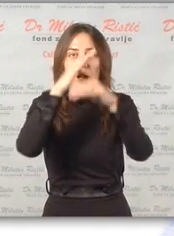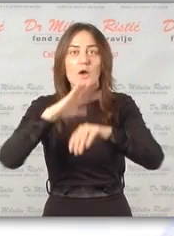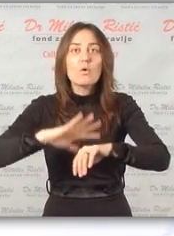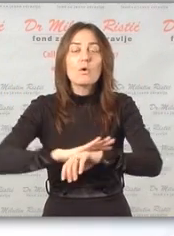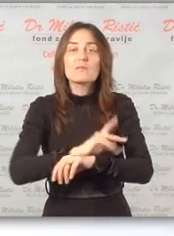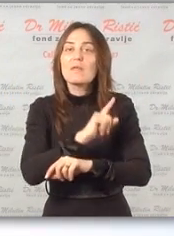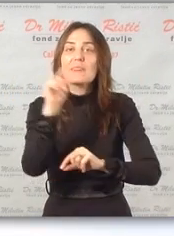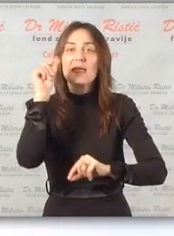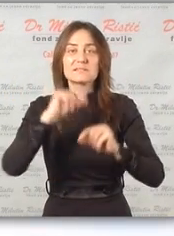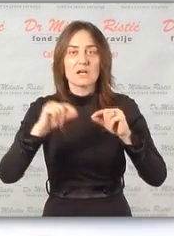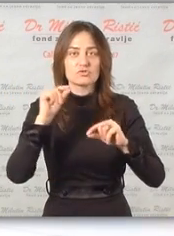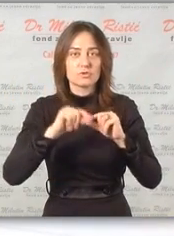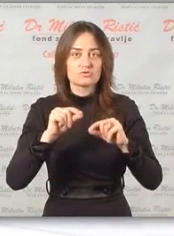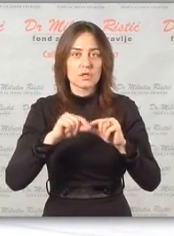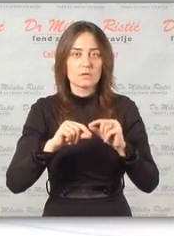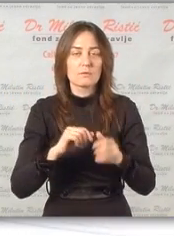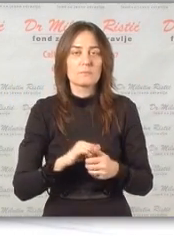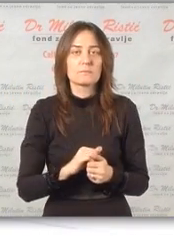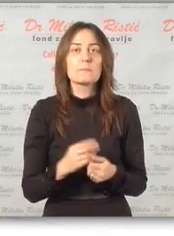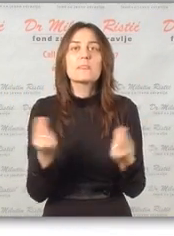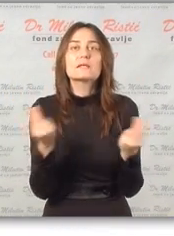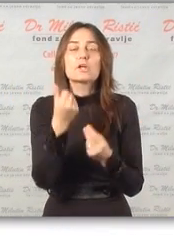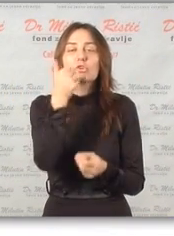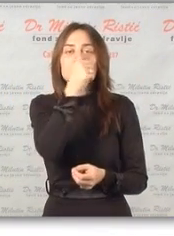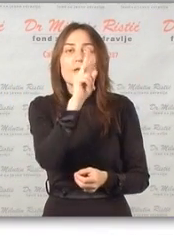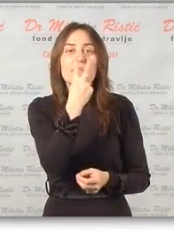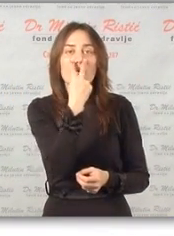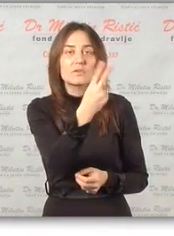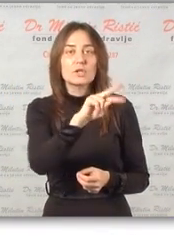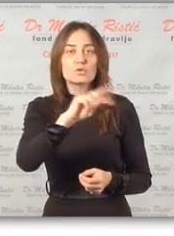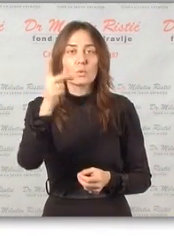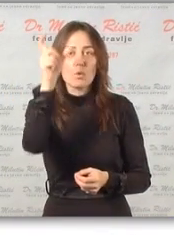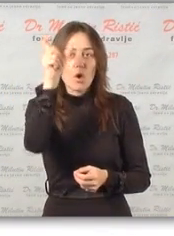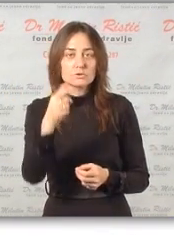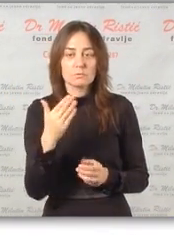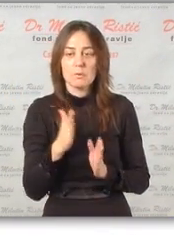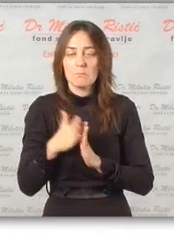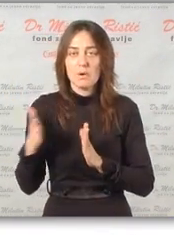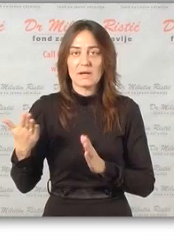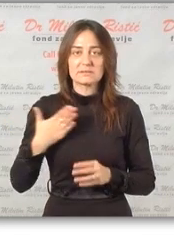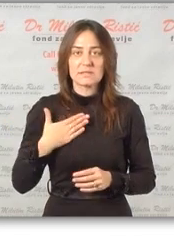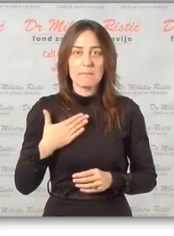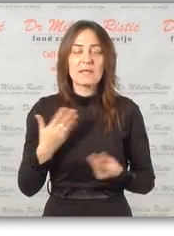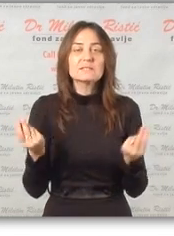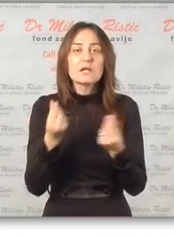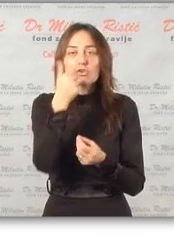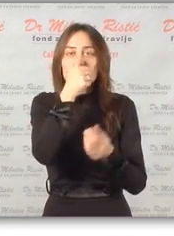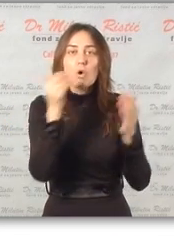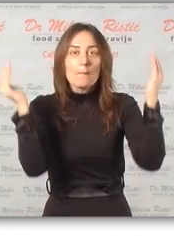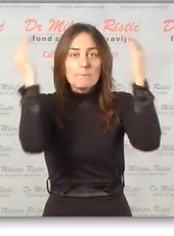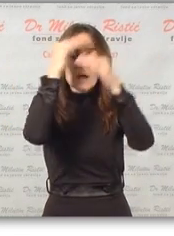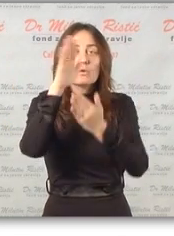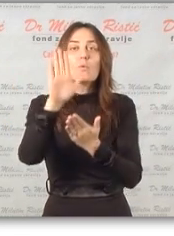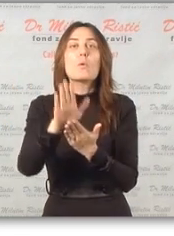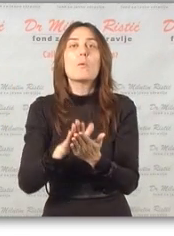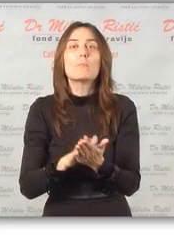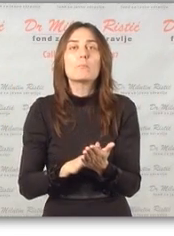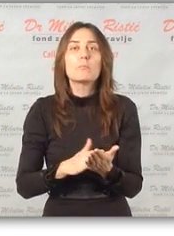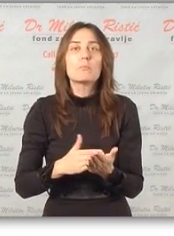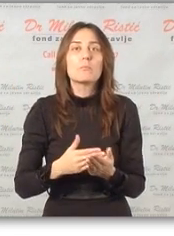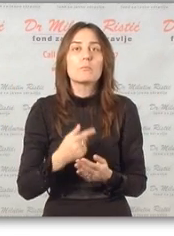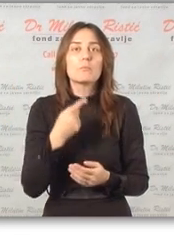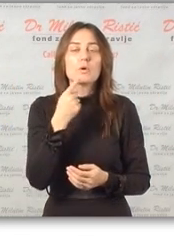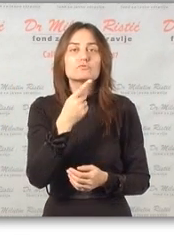da se dete u mraku osjeća nezaštićeno, zato što ne vidi drugu osobu pored sebe i zato što u